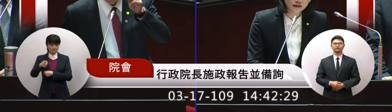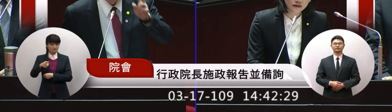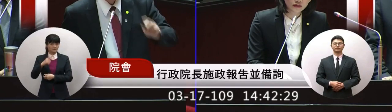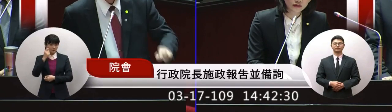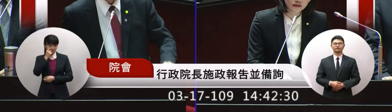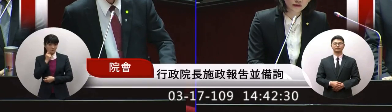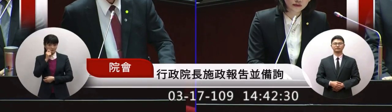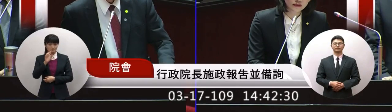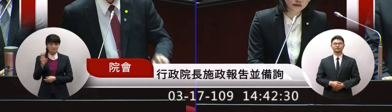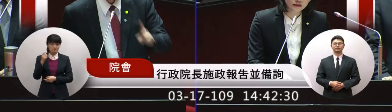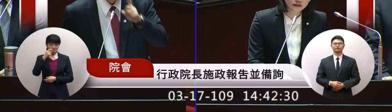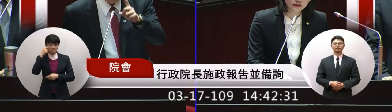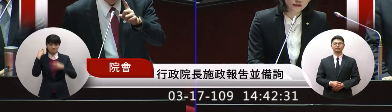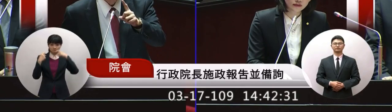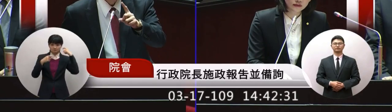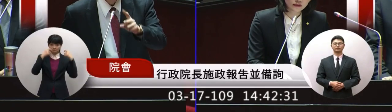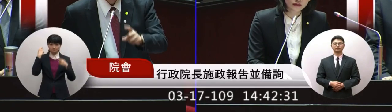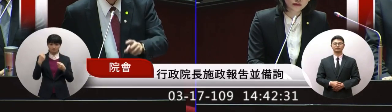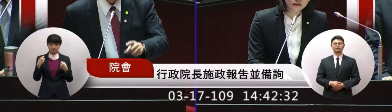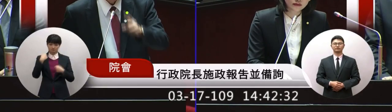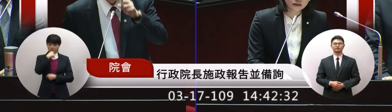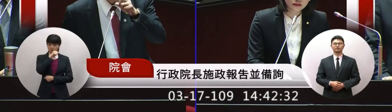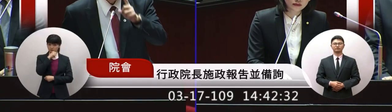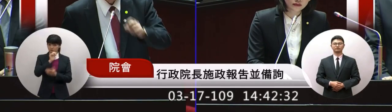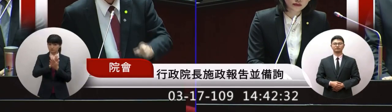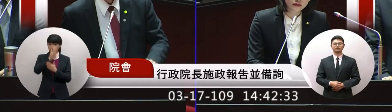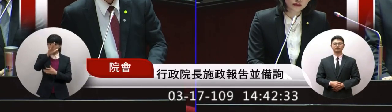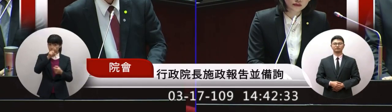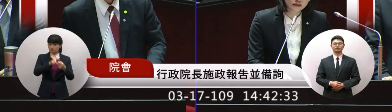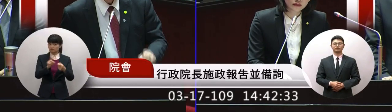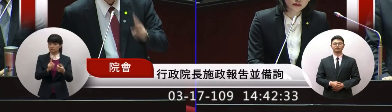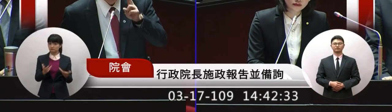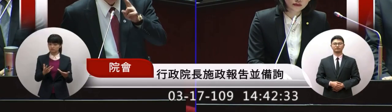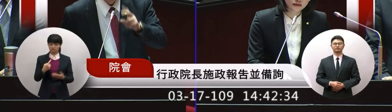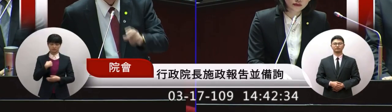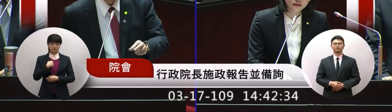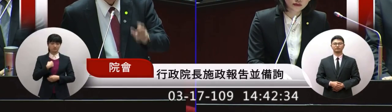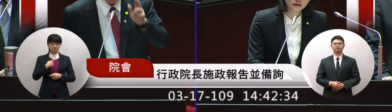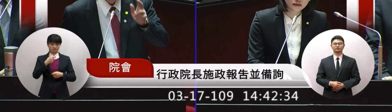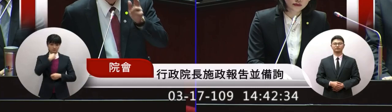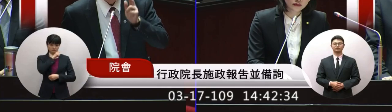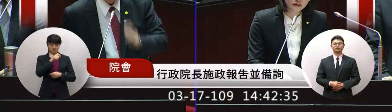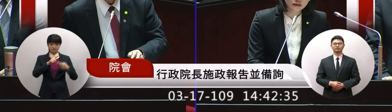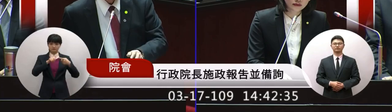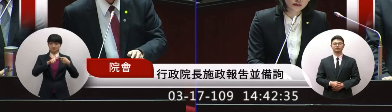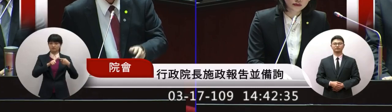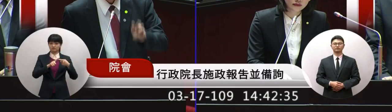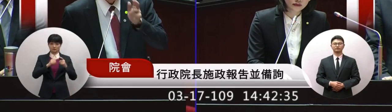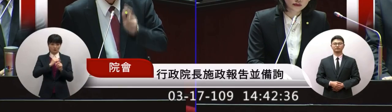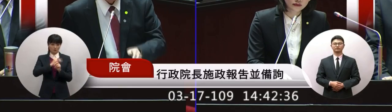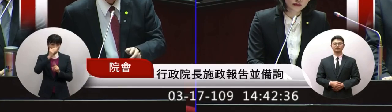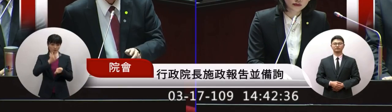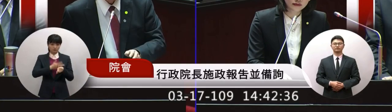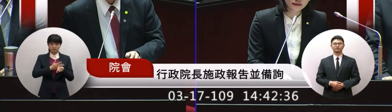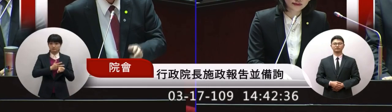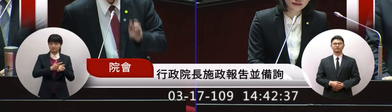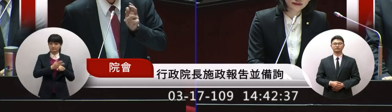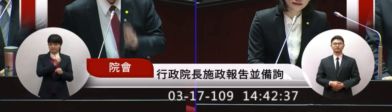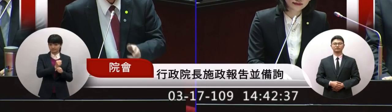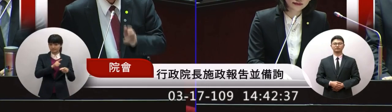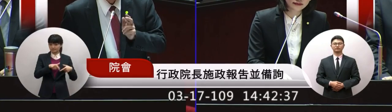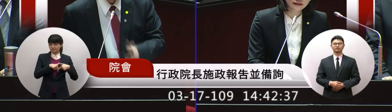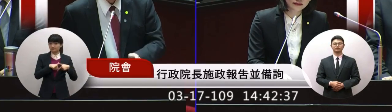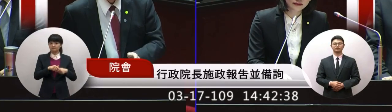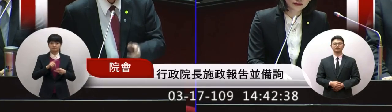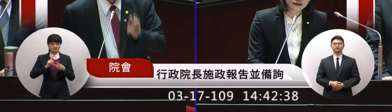湾的产业要什么方向走。第一个是高阶的制造中心，第二个国际大厂都到台湾来